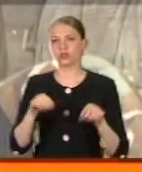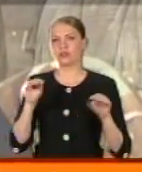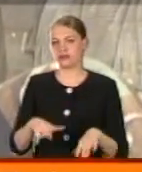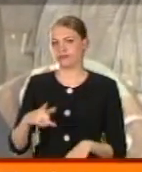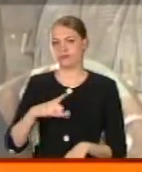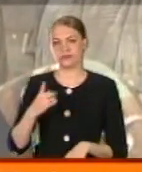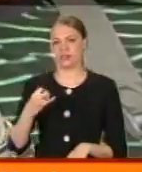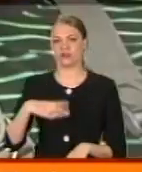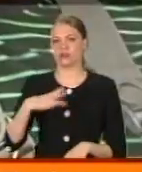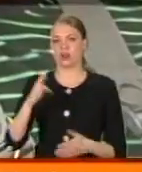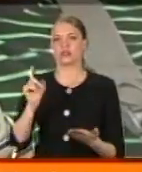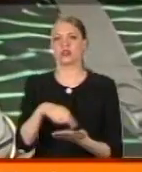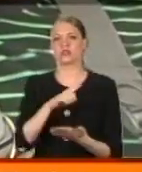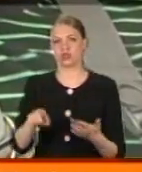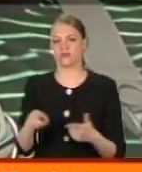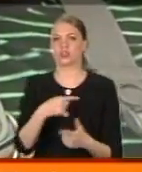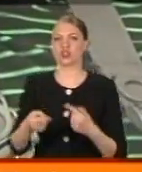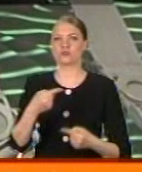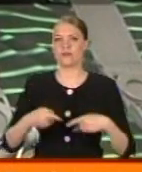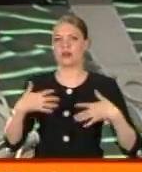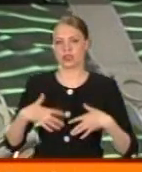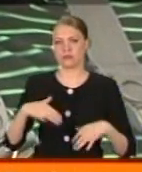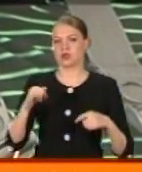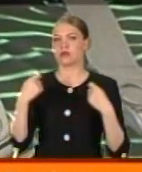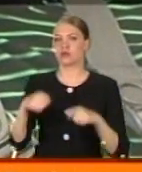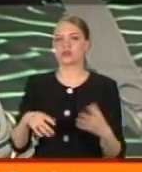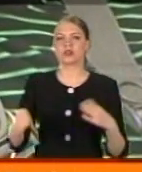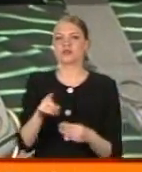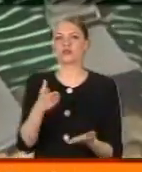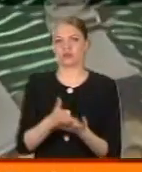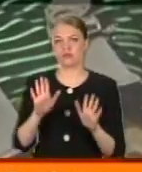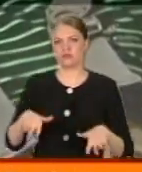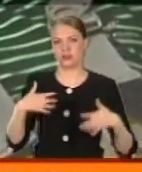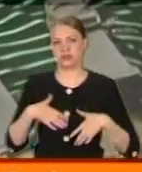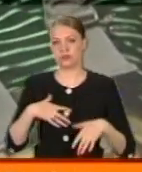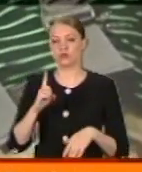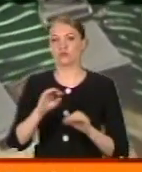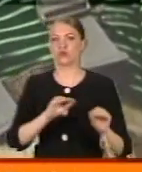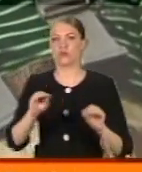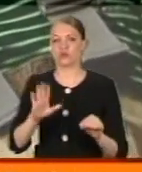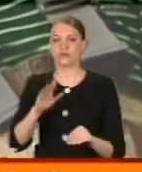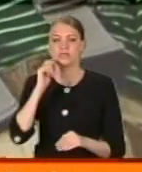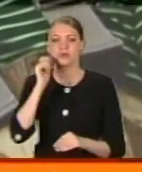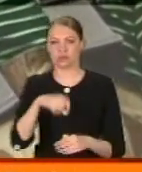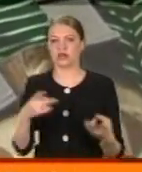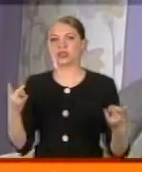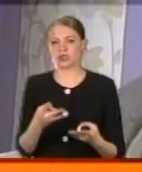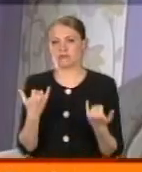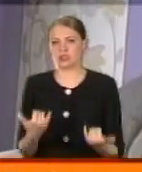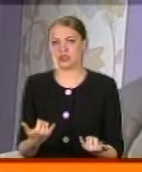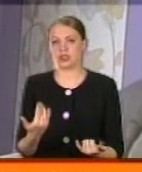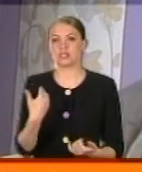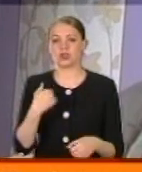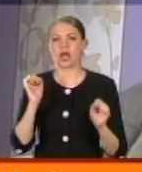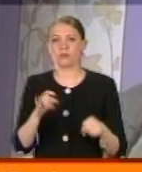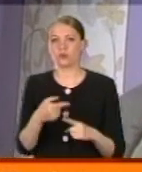вирішила не чекати на скасування чи повернення Криму і продали все, що мали на півострові. Бо облаштуватися в Україні треба зараз. Я